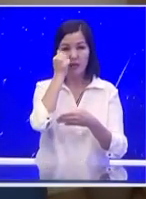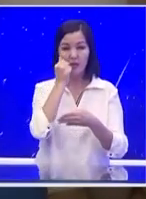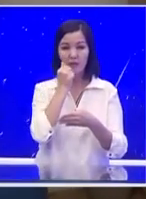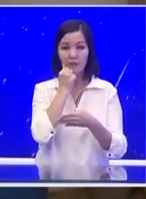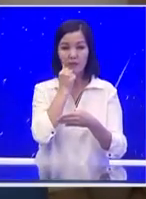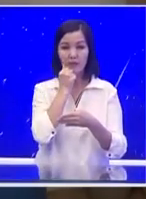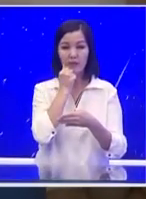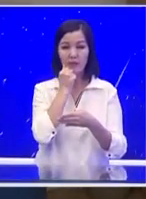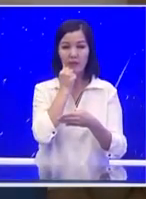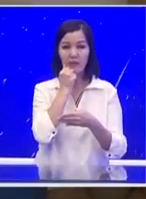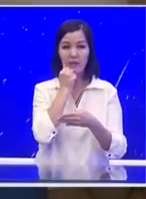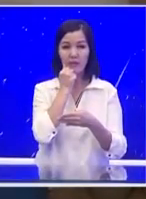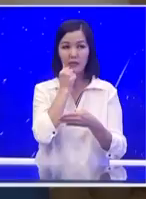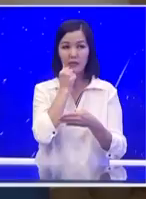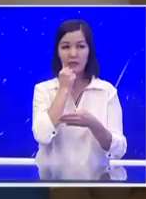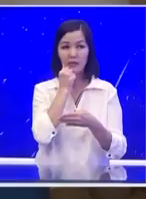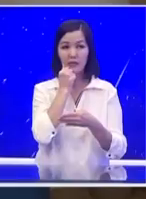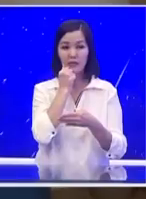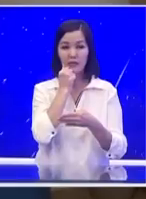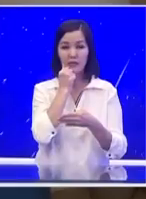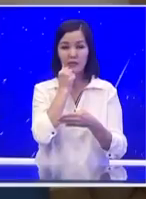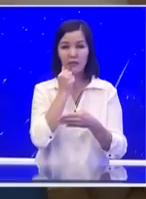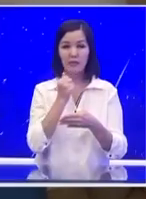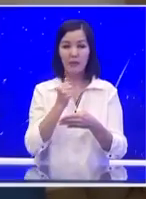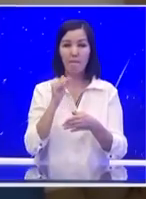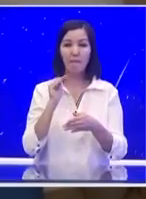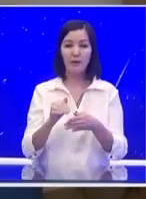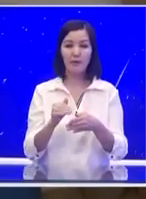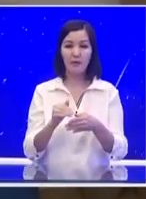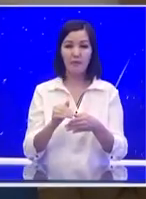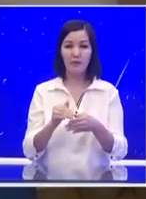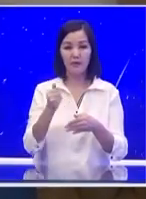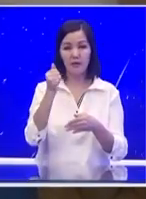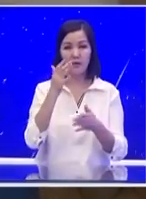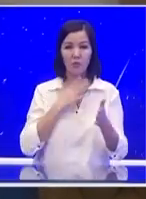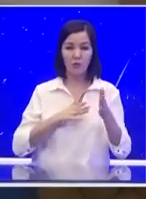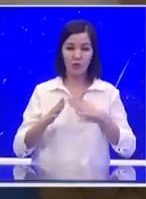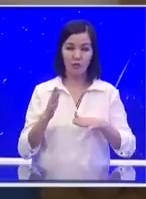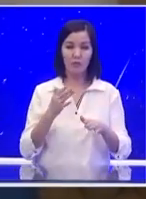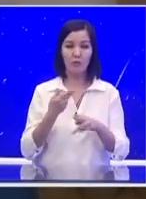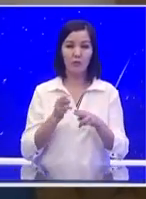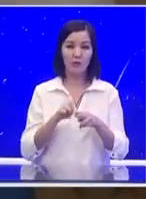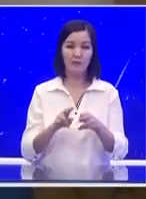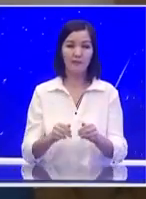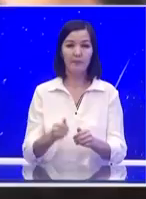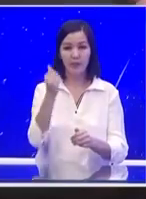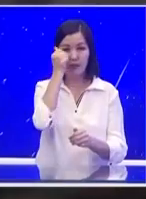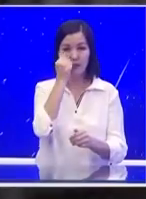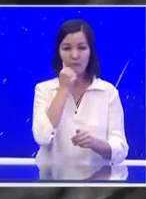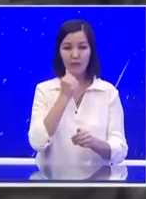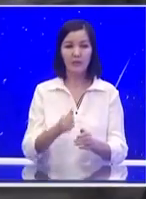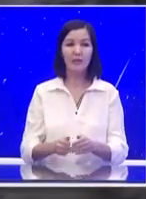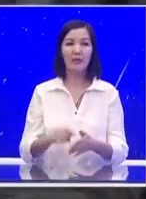Осылай көмек беріп жатқанына мыңда бір алғысым шексіз. Рахмет айтам.